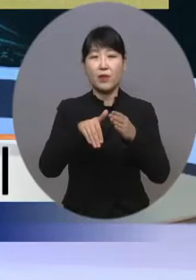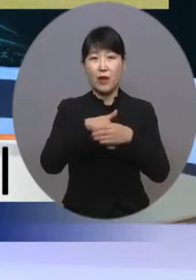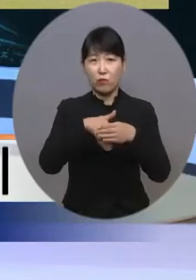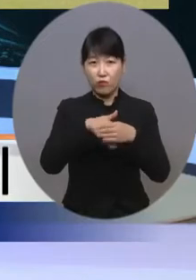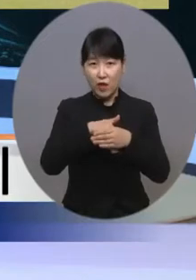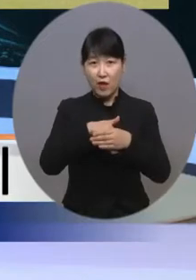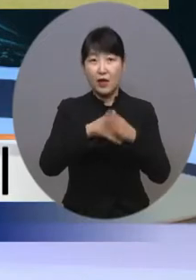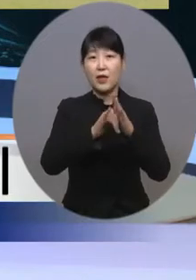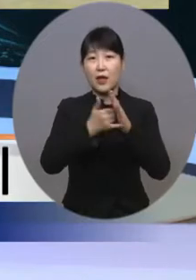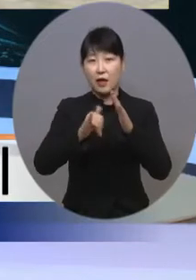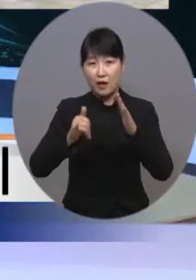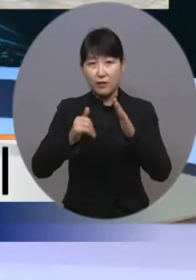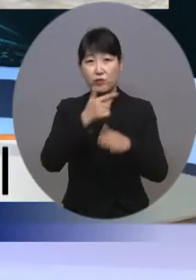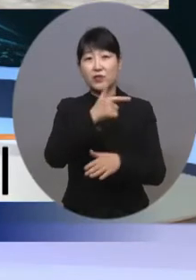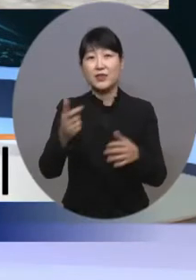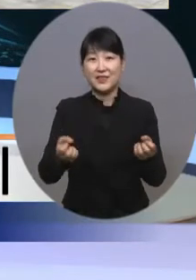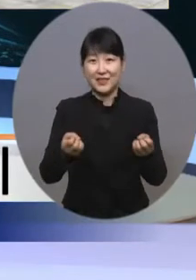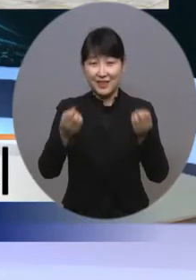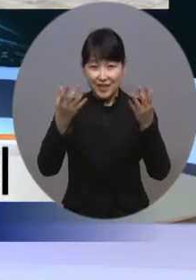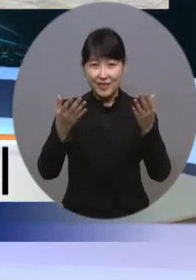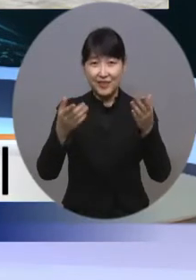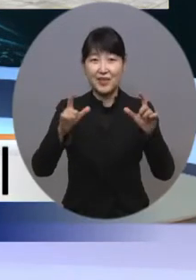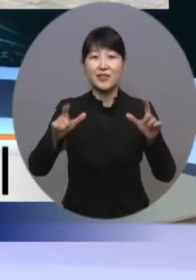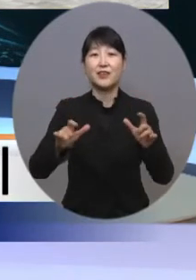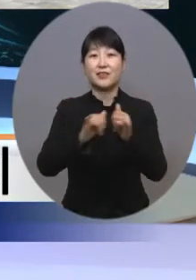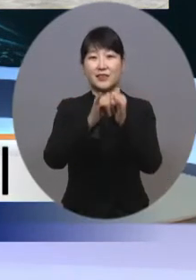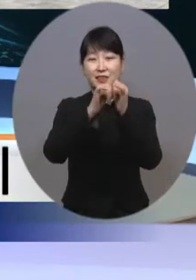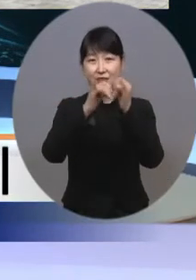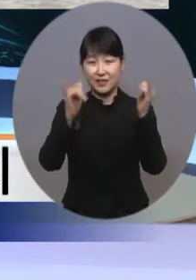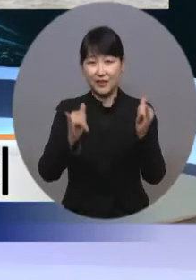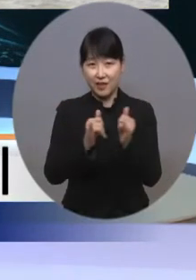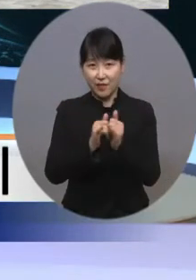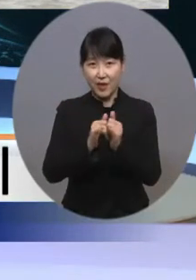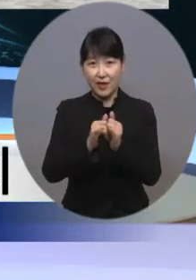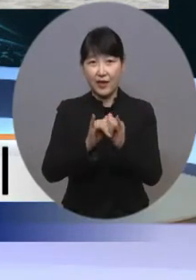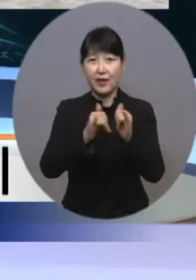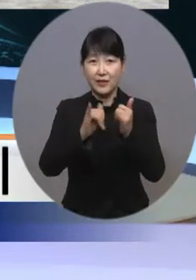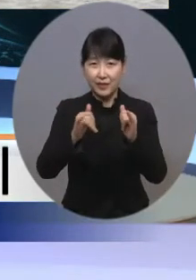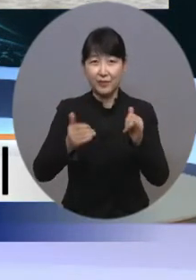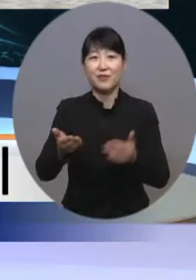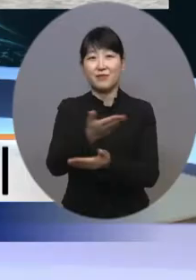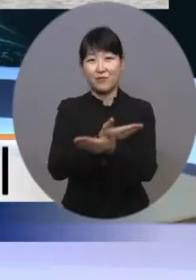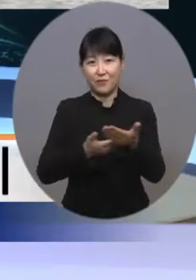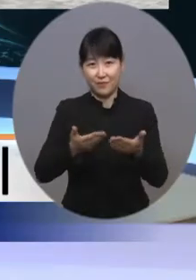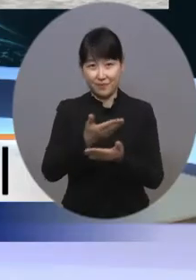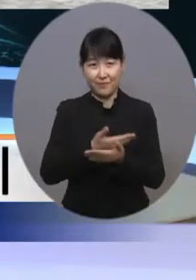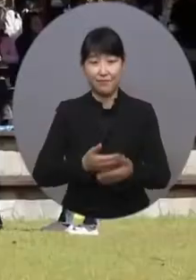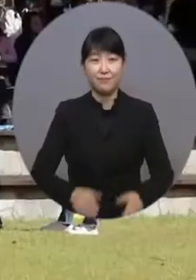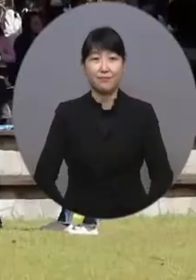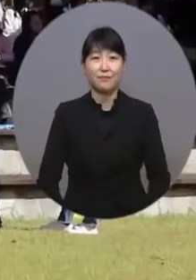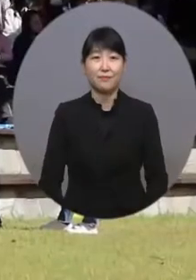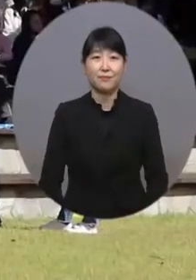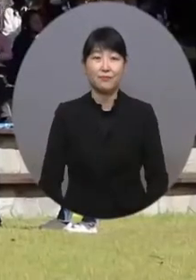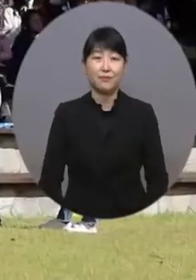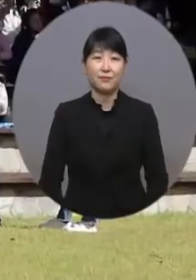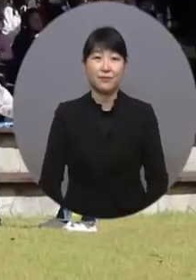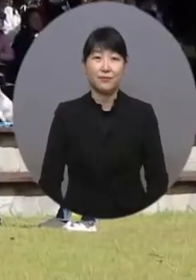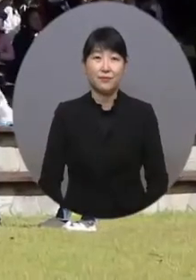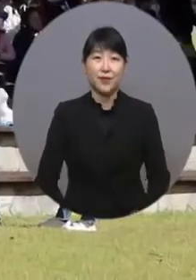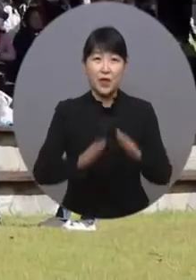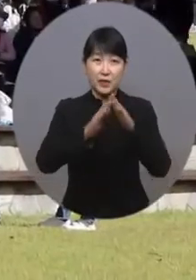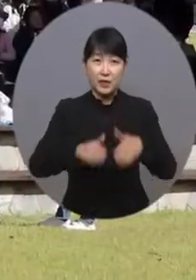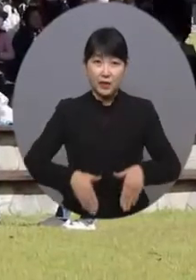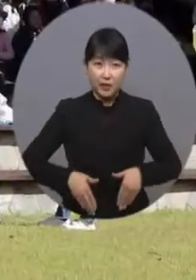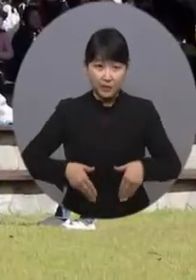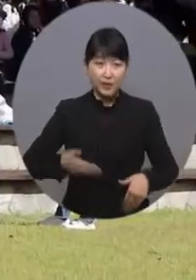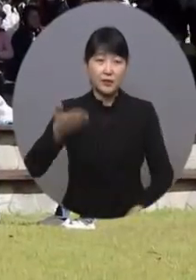개최돼 도민들이 화합하고 소통하는 시간이 됐는데요. 황영재 기자가 전합니다. 전남도는 지난